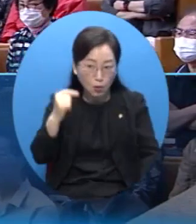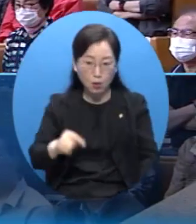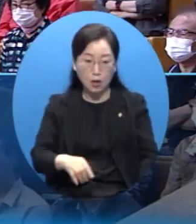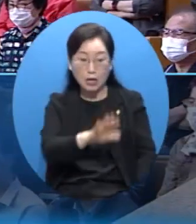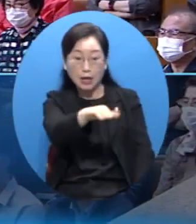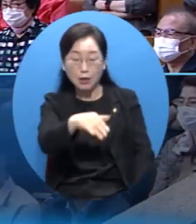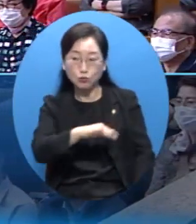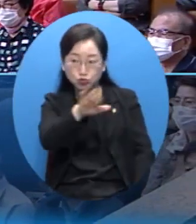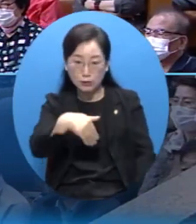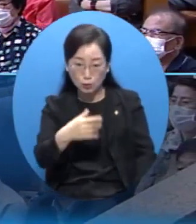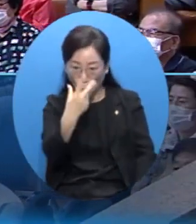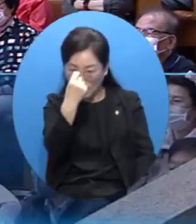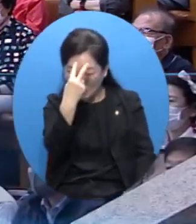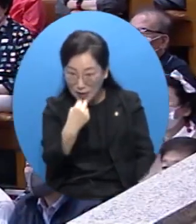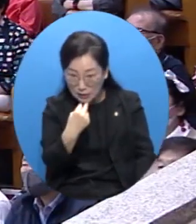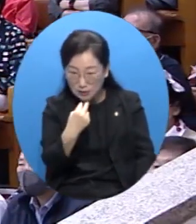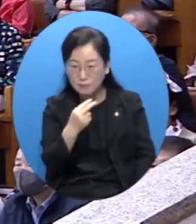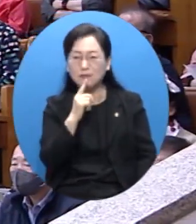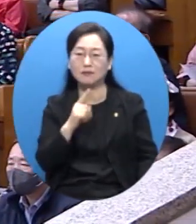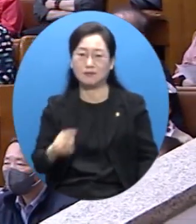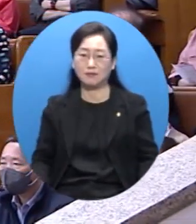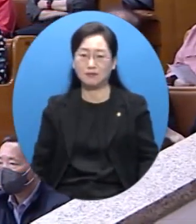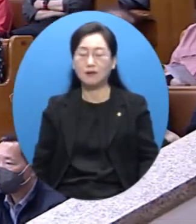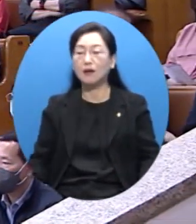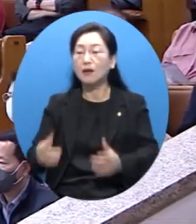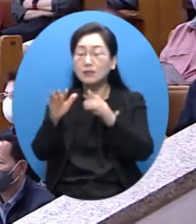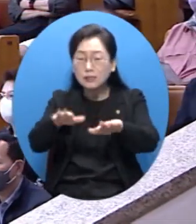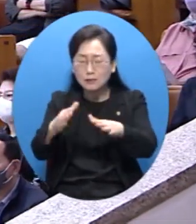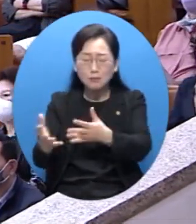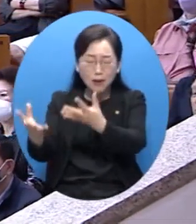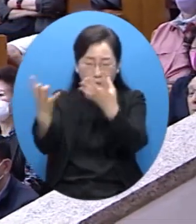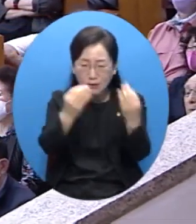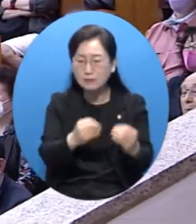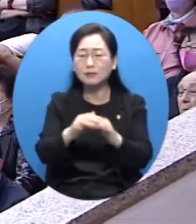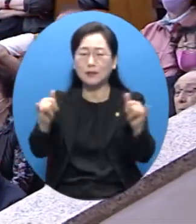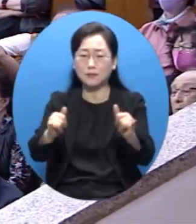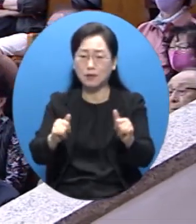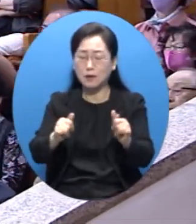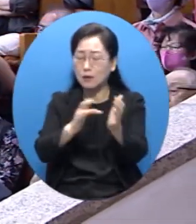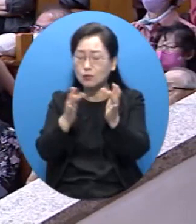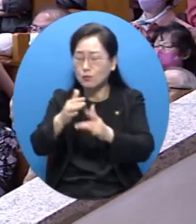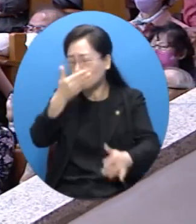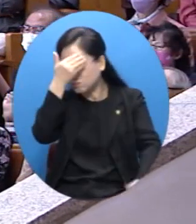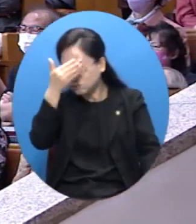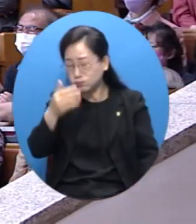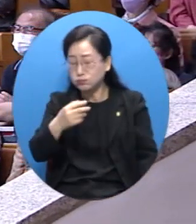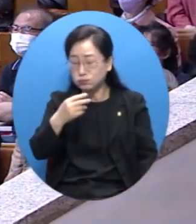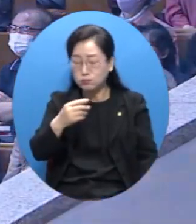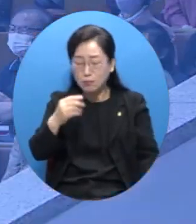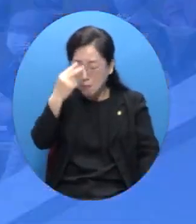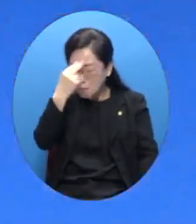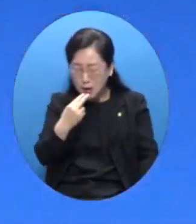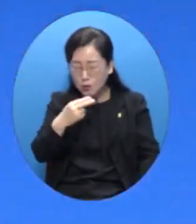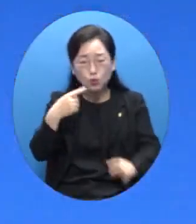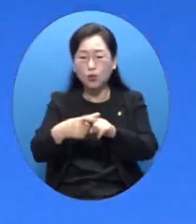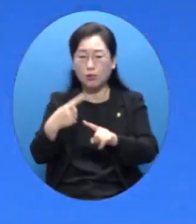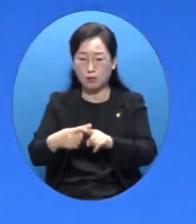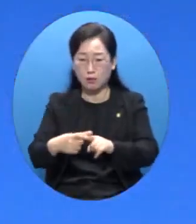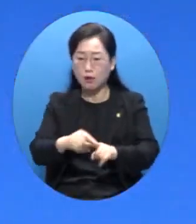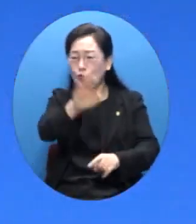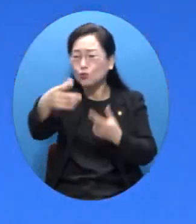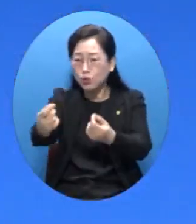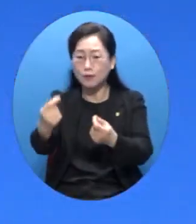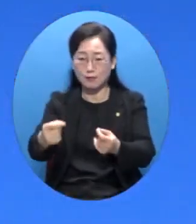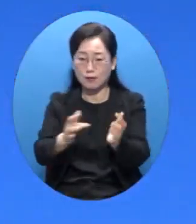맹인인가? 오늘 많은 사람들이 예수님을 모르고 눈뜬 맹인으로 살고 있습니다. 우리 모두가 예수 믿기 전에는 눈뜬